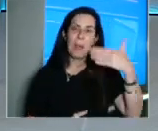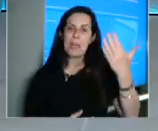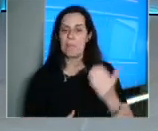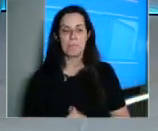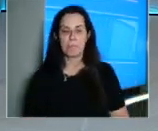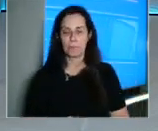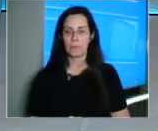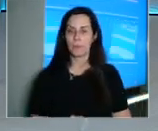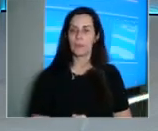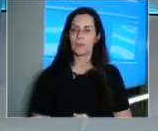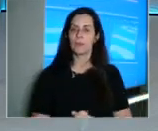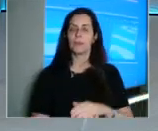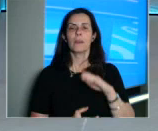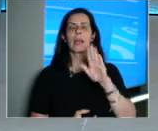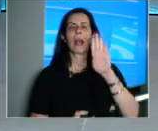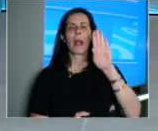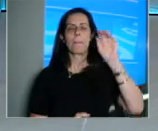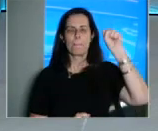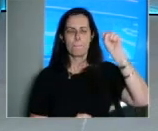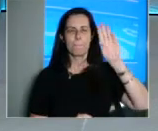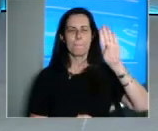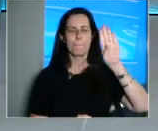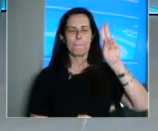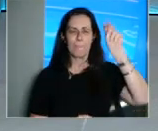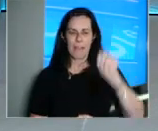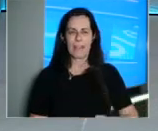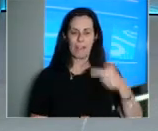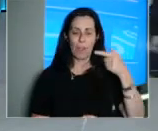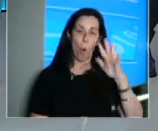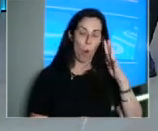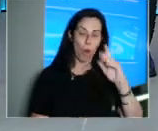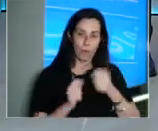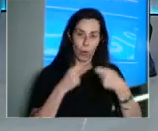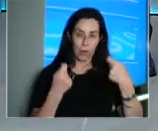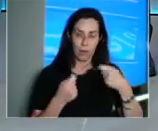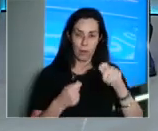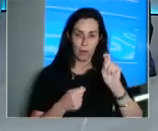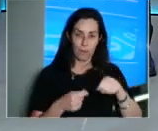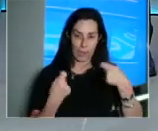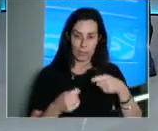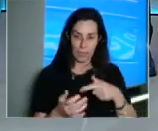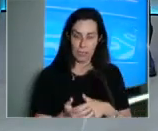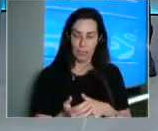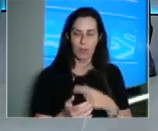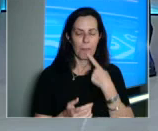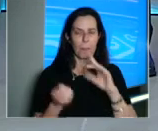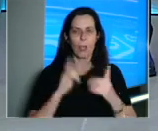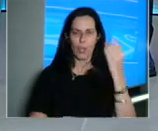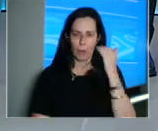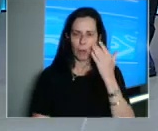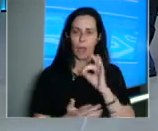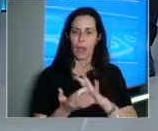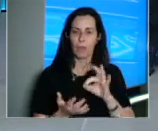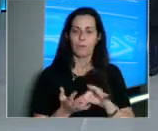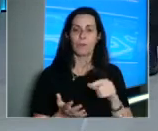הזה. גם איתמר בן גביר, שאולי יהיה חבר כנסת בעתיד, התייחס לפיגוע בעמוד הטוויטר שלו